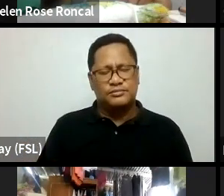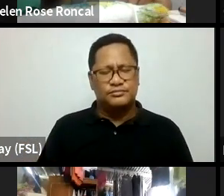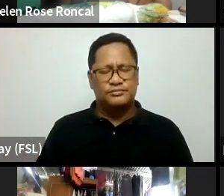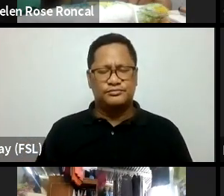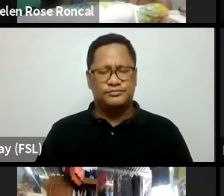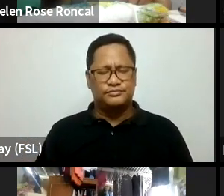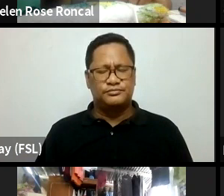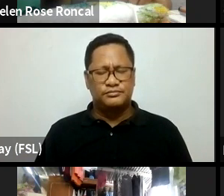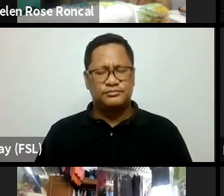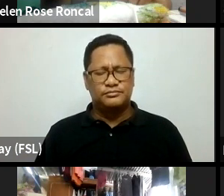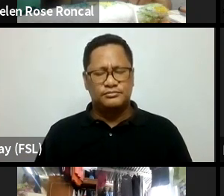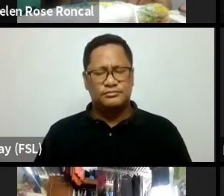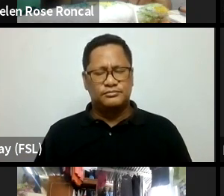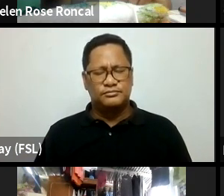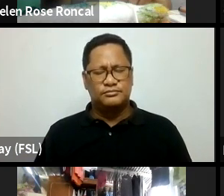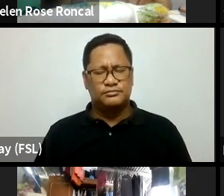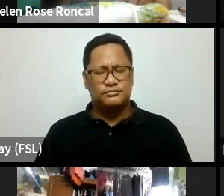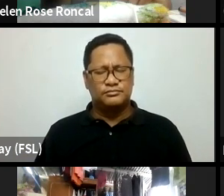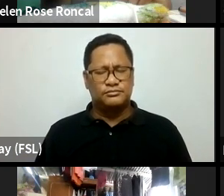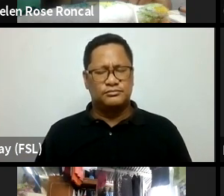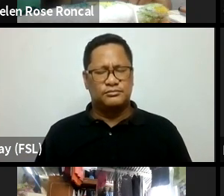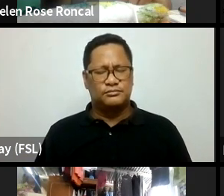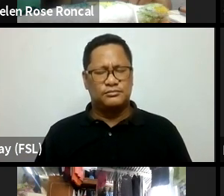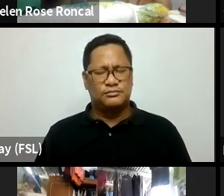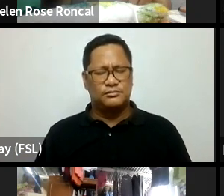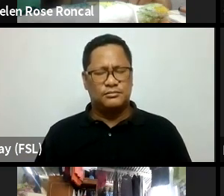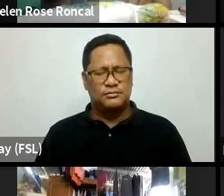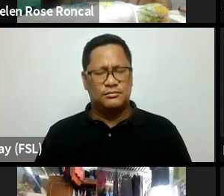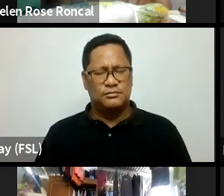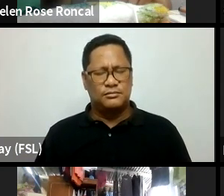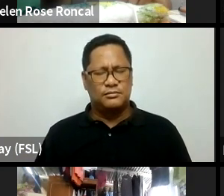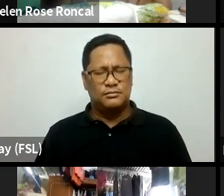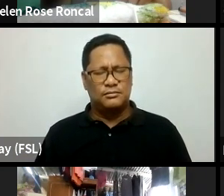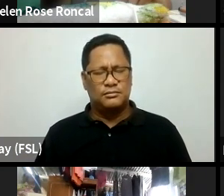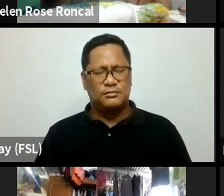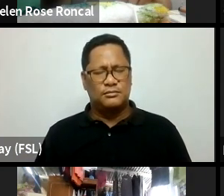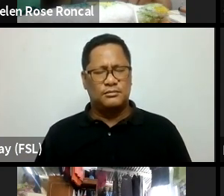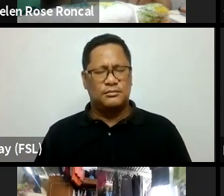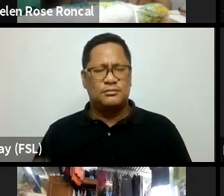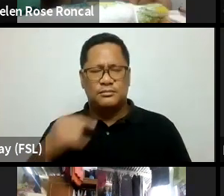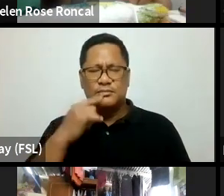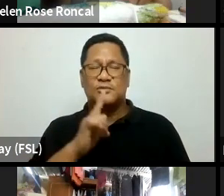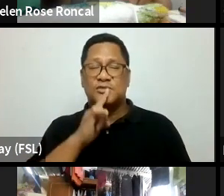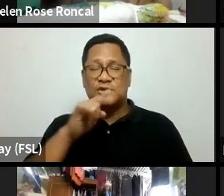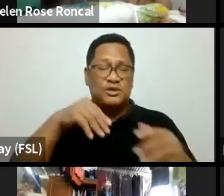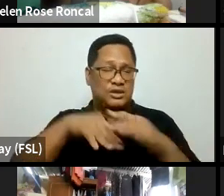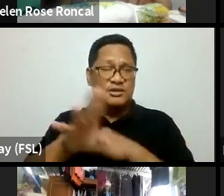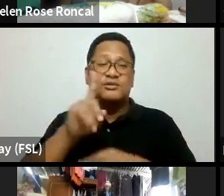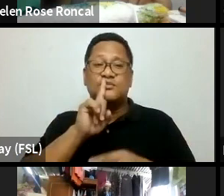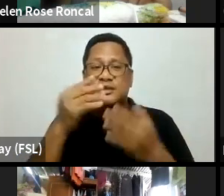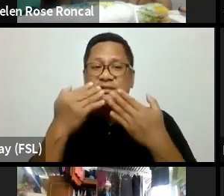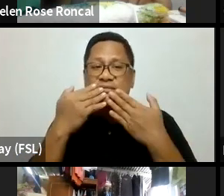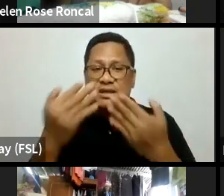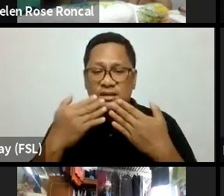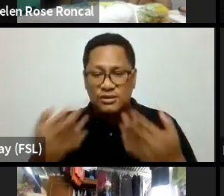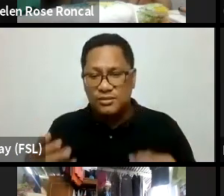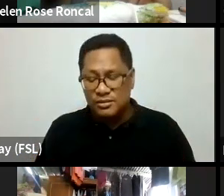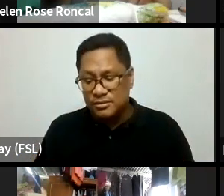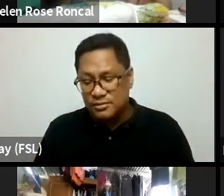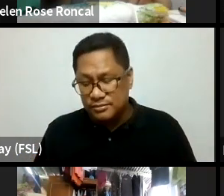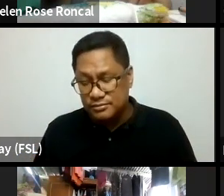So, hindi totoo na hindi mo alam yung gusto mo. Thank you.